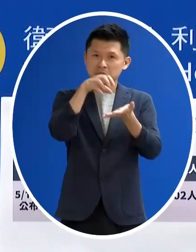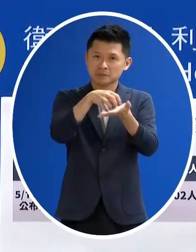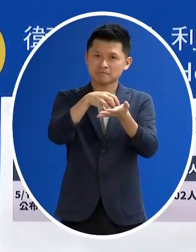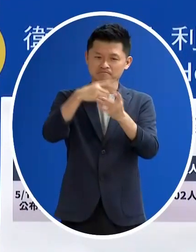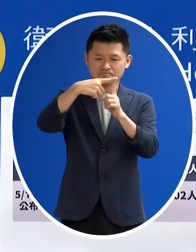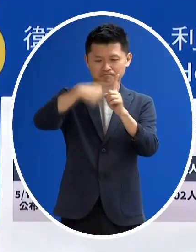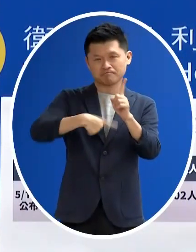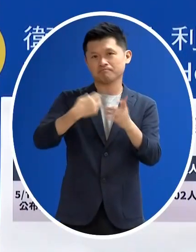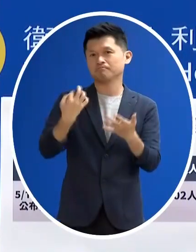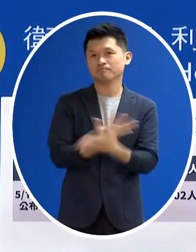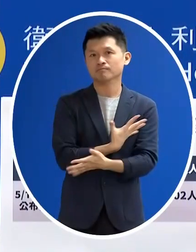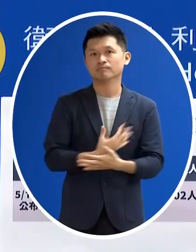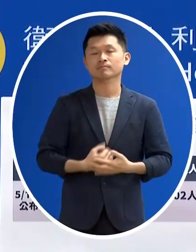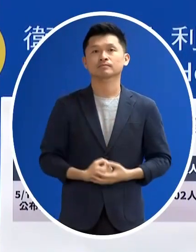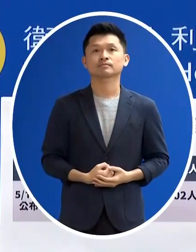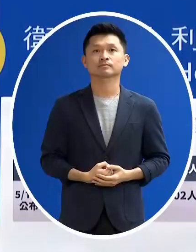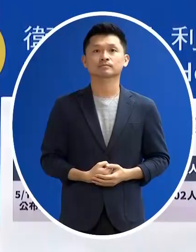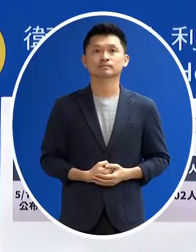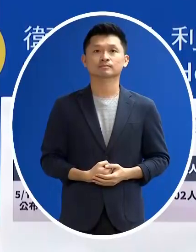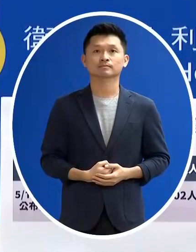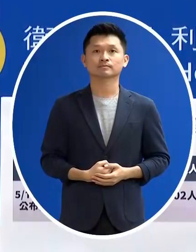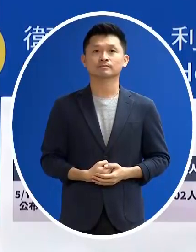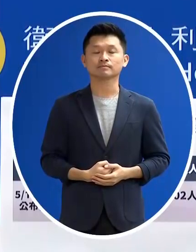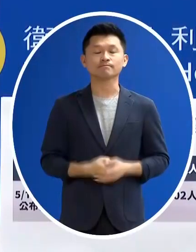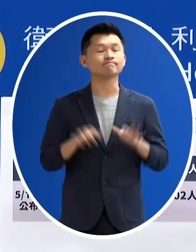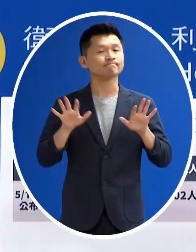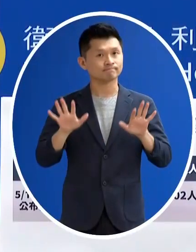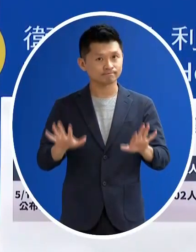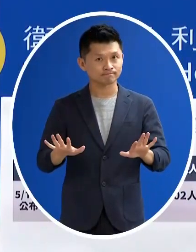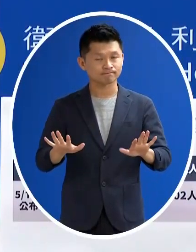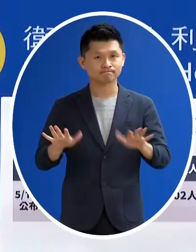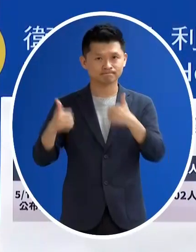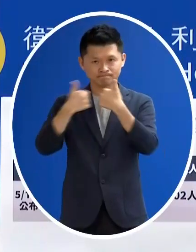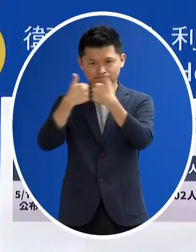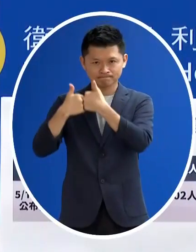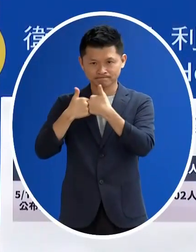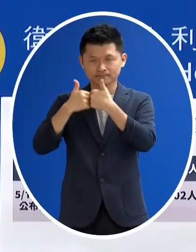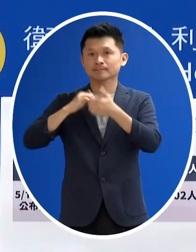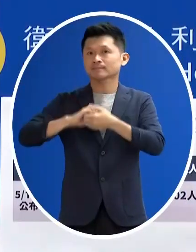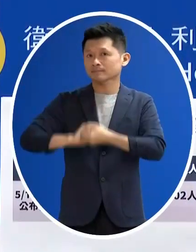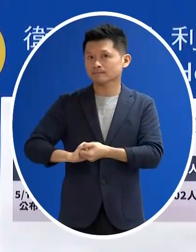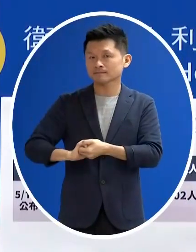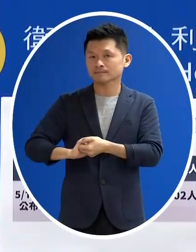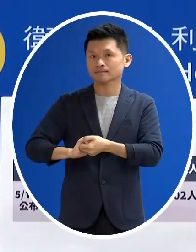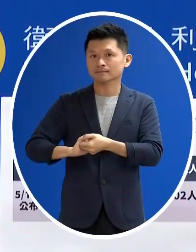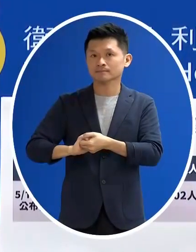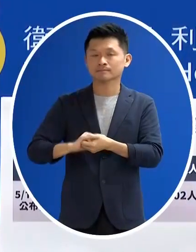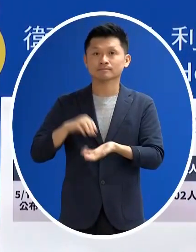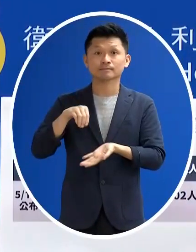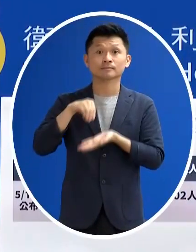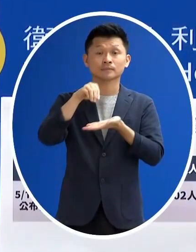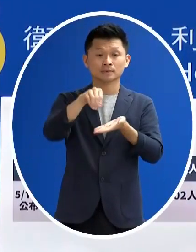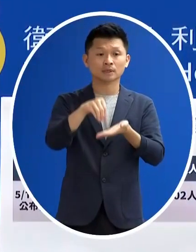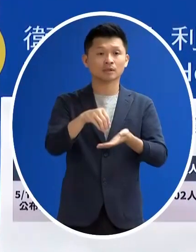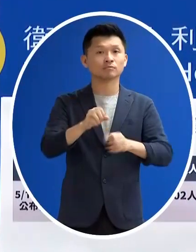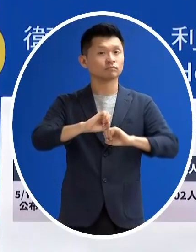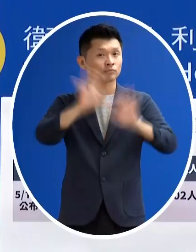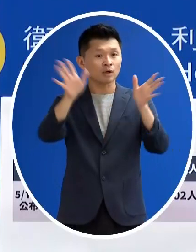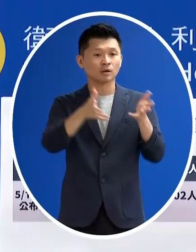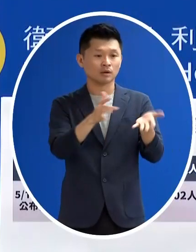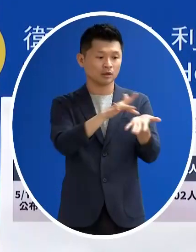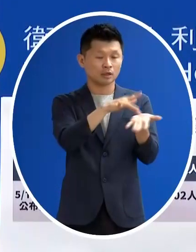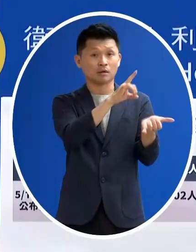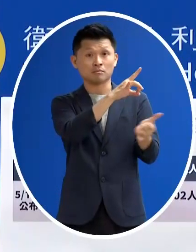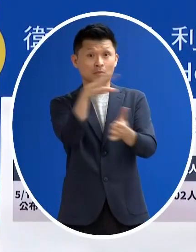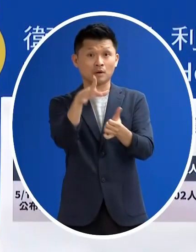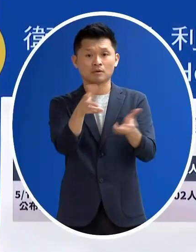是不足的，那所以还是在今天的会议决议里面还是不建议常规使用这种药物来